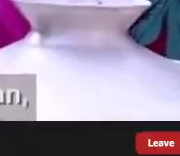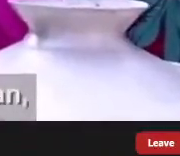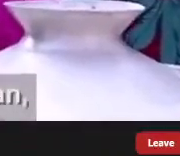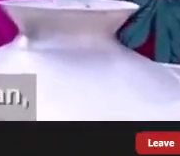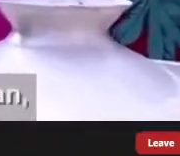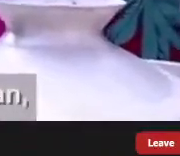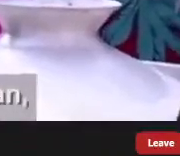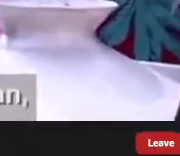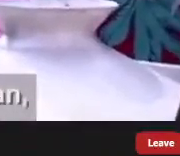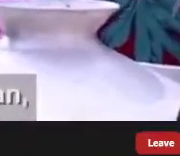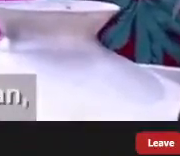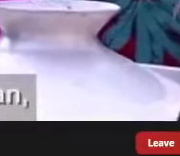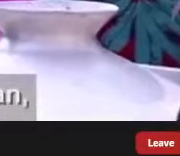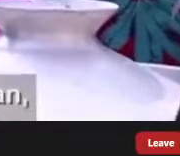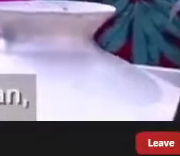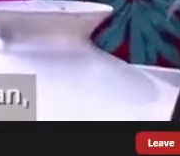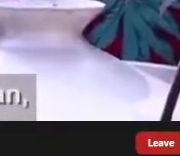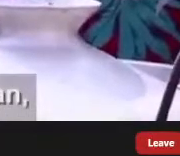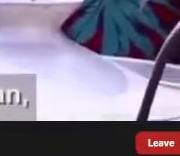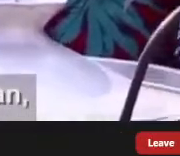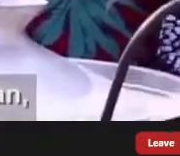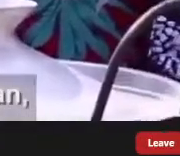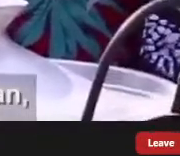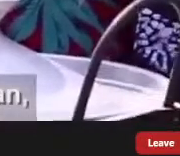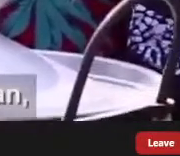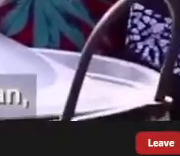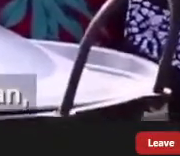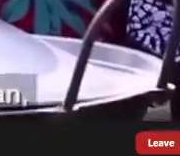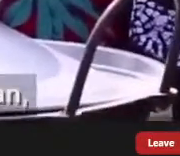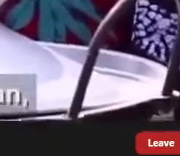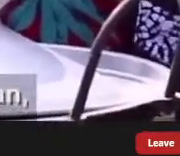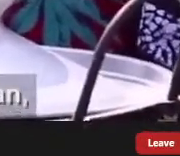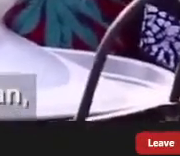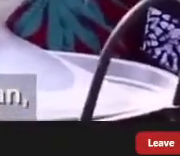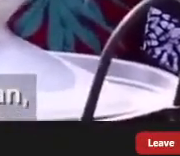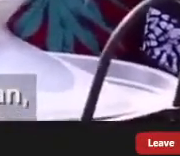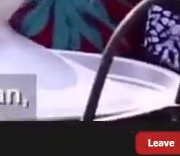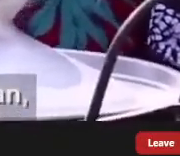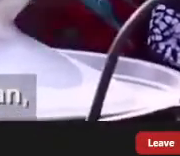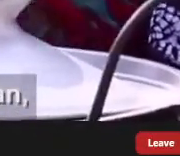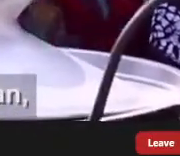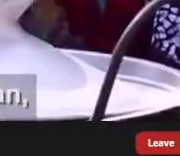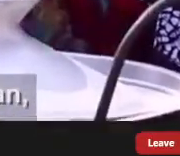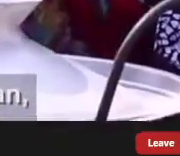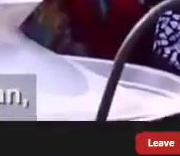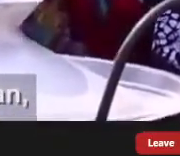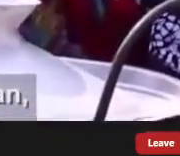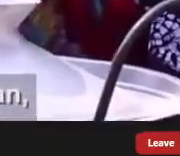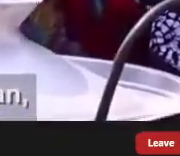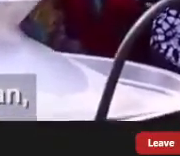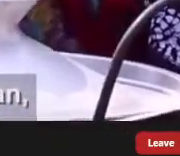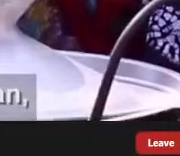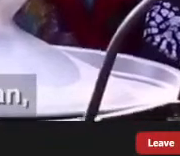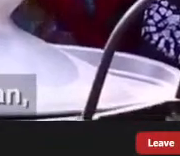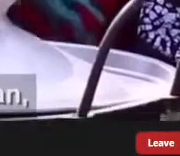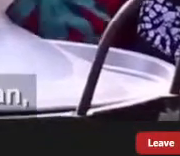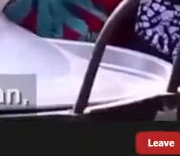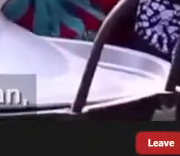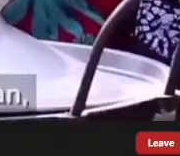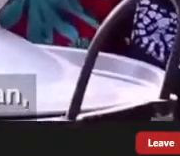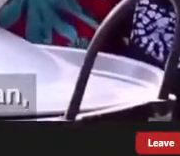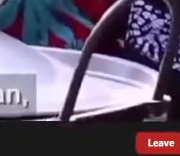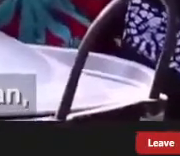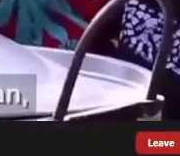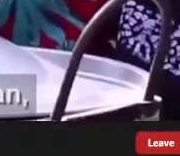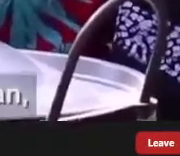আবার চুলা আবার ভাতের পাল্লা ভাতের পাল্লা আবার কড়াই এই যে পানির ঠিলা